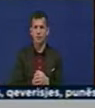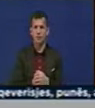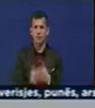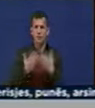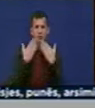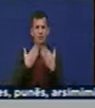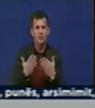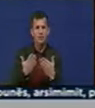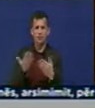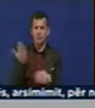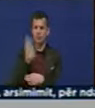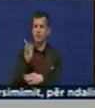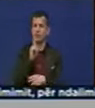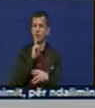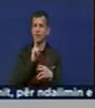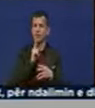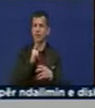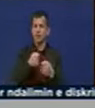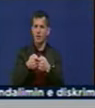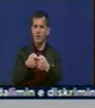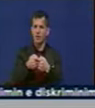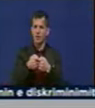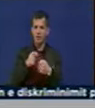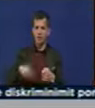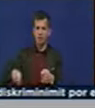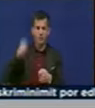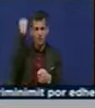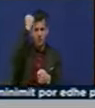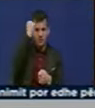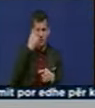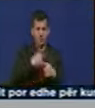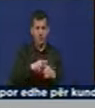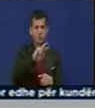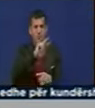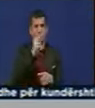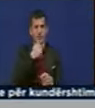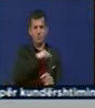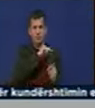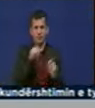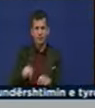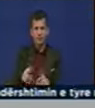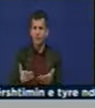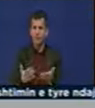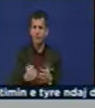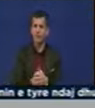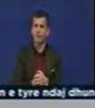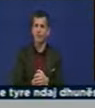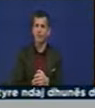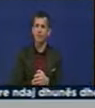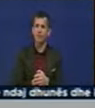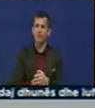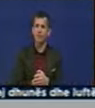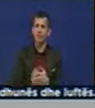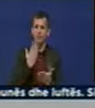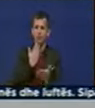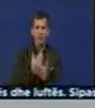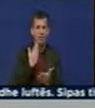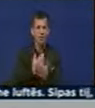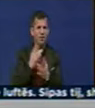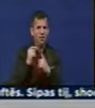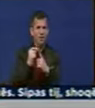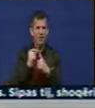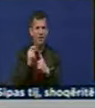deputeteve, organizatorëve të Republikës së Kosovës për ftesën që na kanë bërë, edhe pse shpesher Preshova lihet pas dore